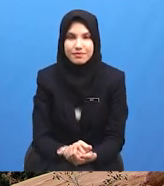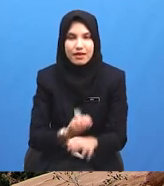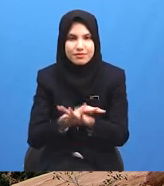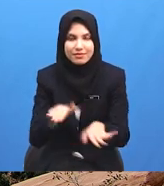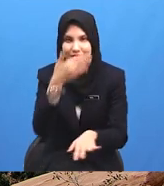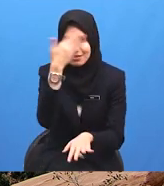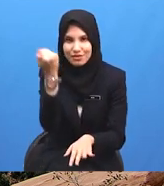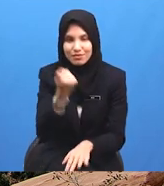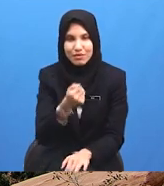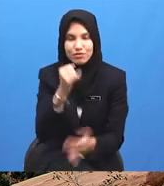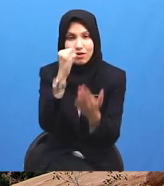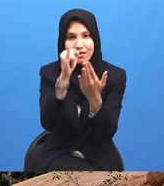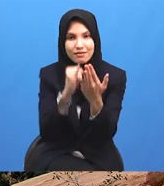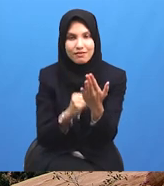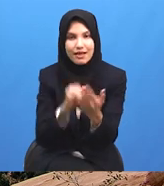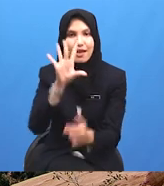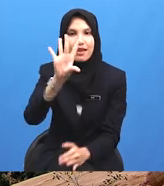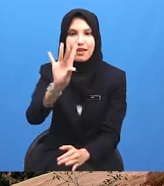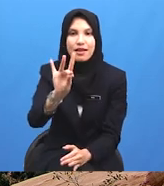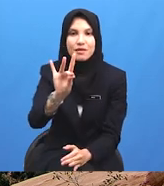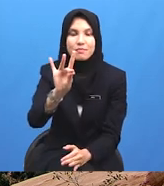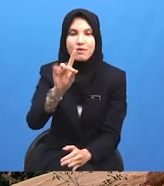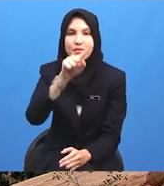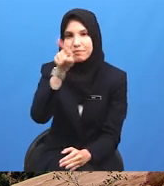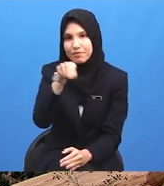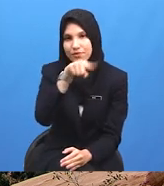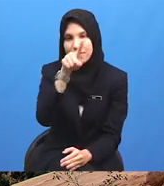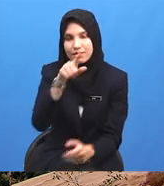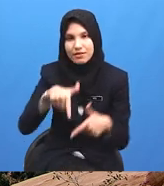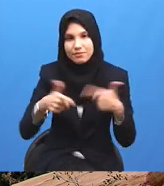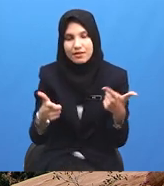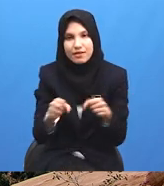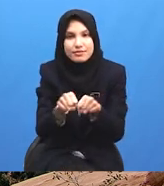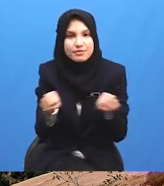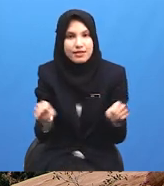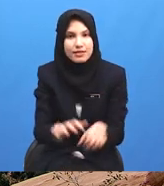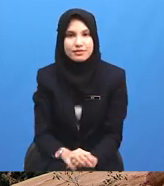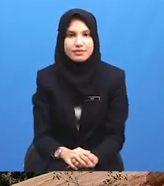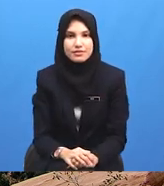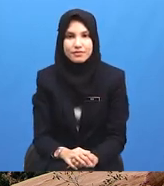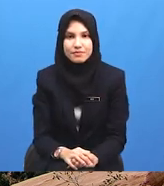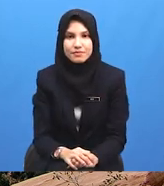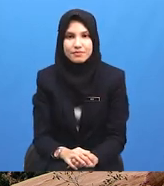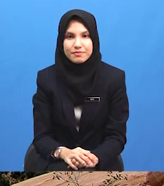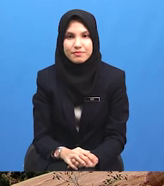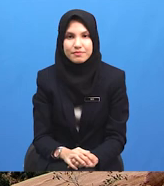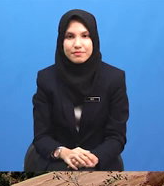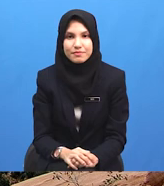Jangan lupa untuk lukis 8 bulatan yang berlainan saiz.